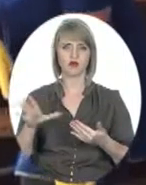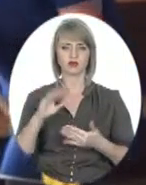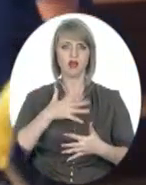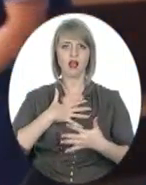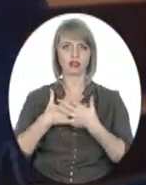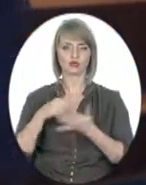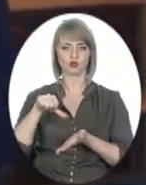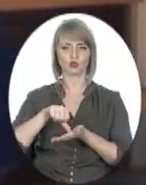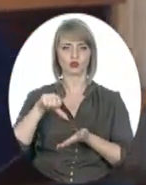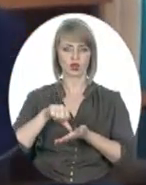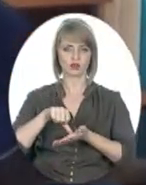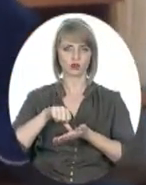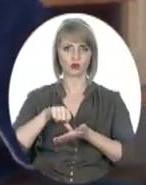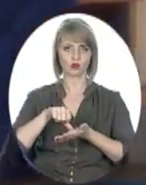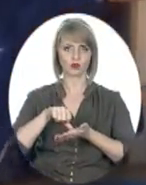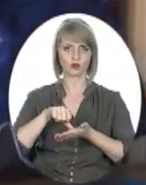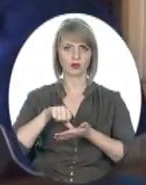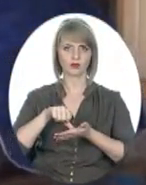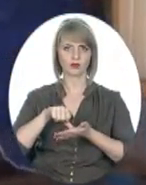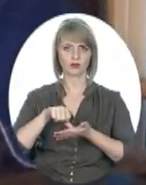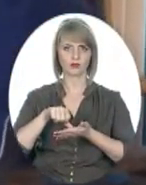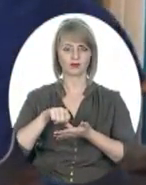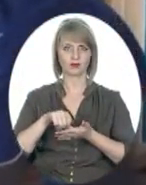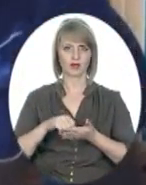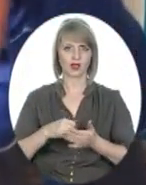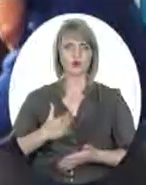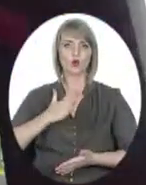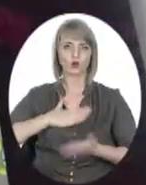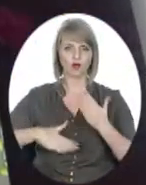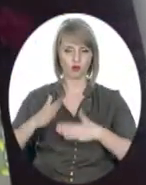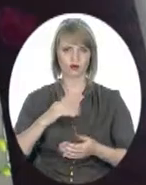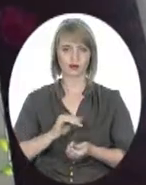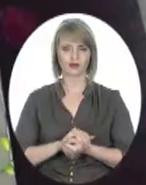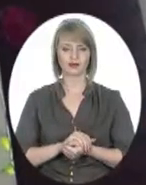активно участвуют и с удовольствием.